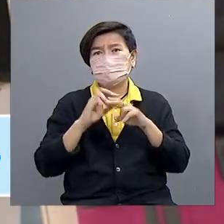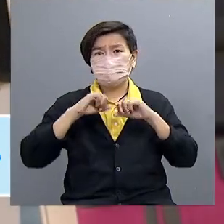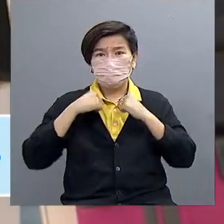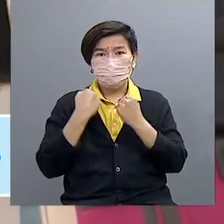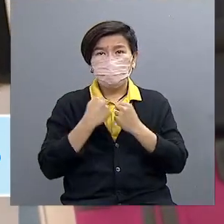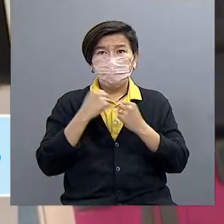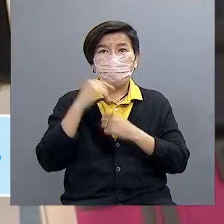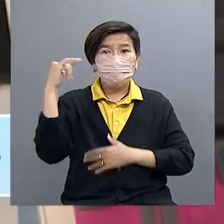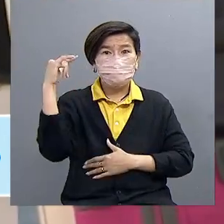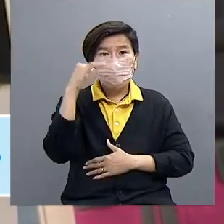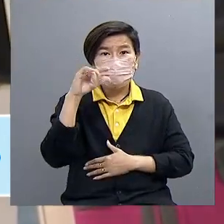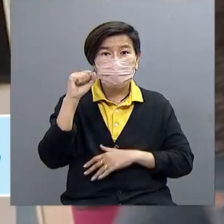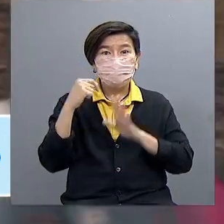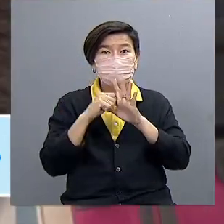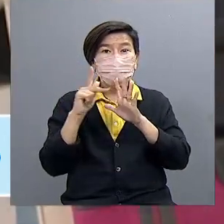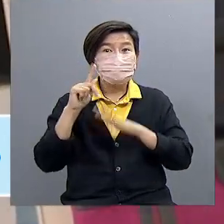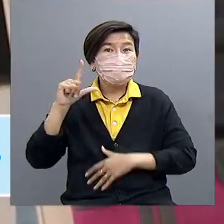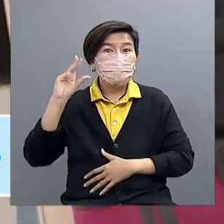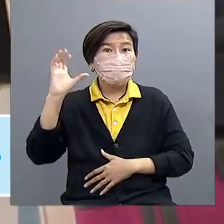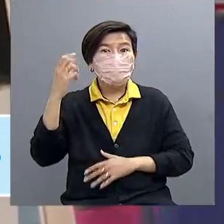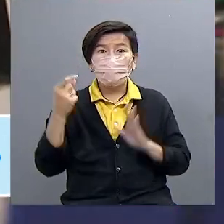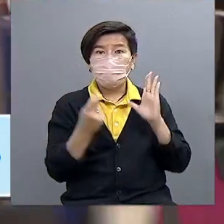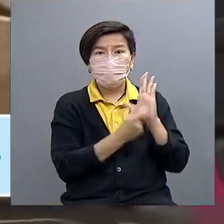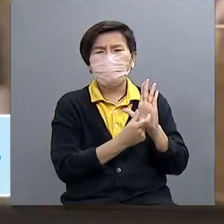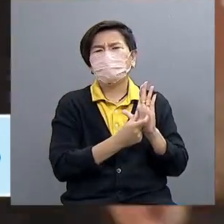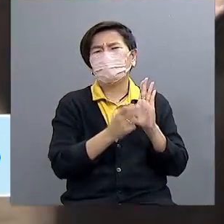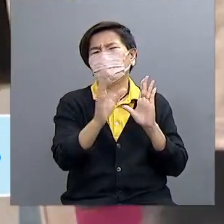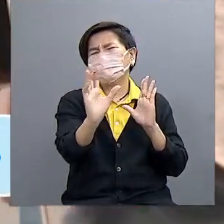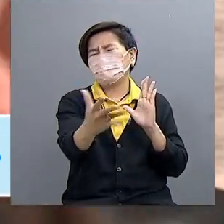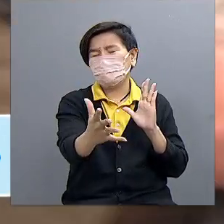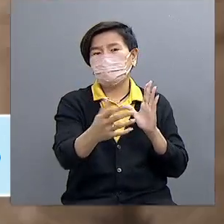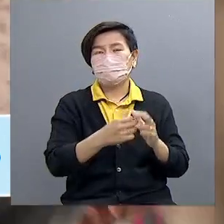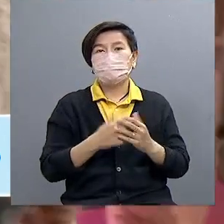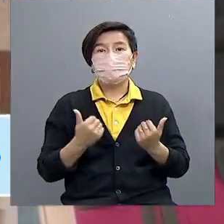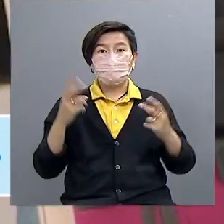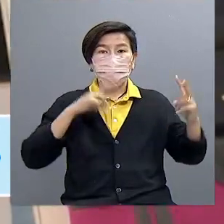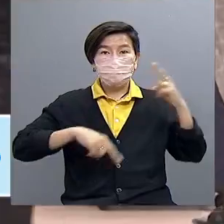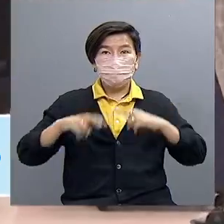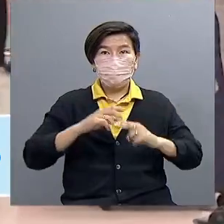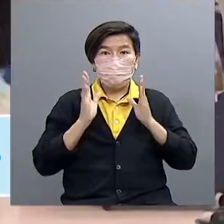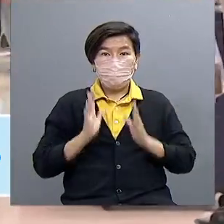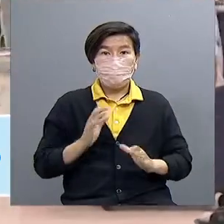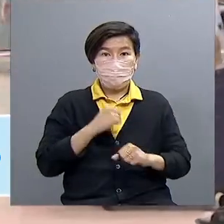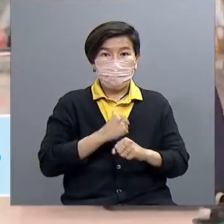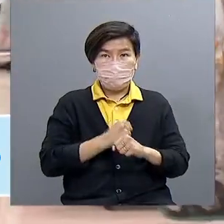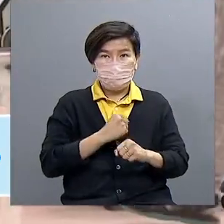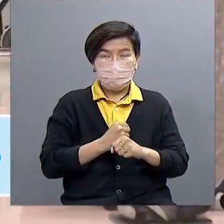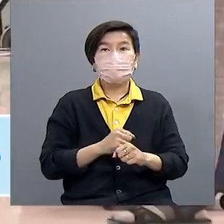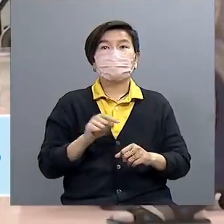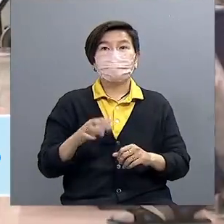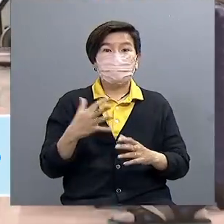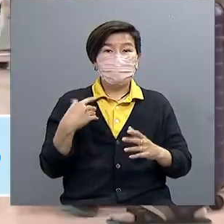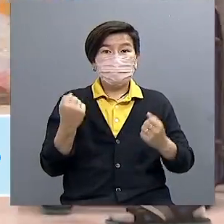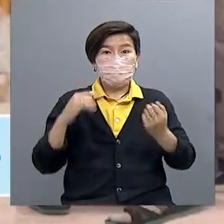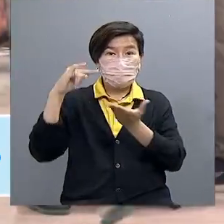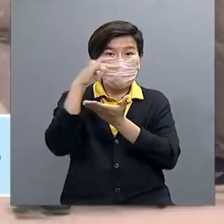คือมันไม่มีนะครับในหน่วยงานด้านการบินอีกทั้งการกำกับดูแลผู้ประจำหน้าที่ของสำนักงานการบินพลเรือนแห่งประเทศไทยนั้นไม่